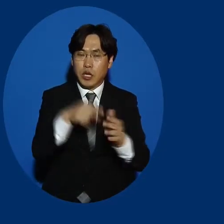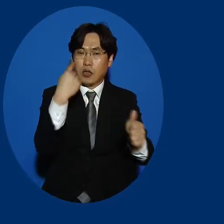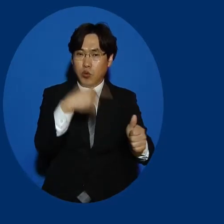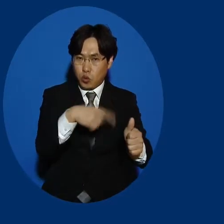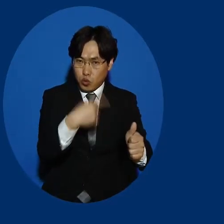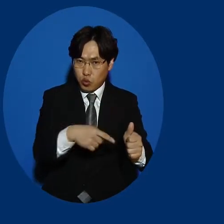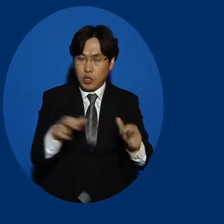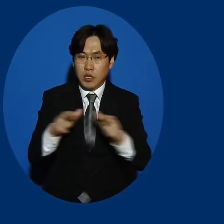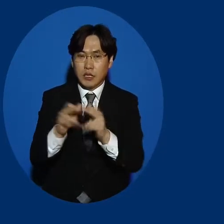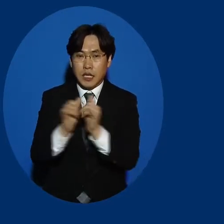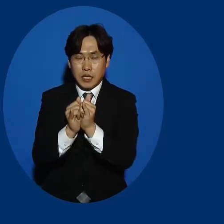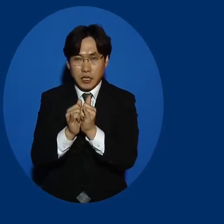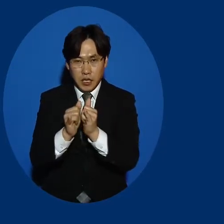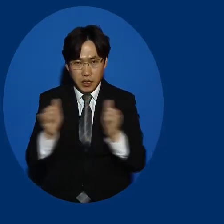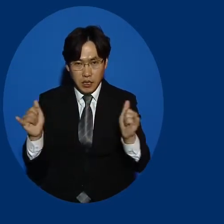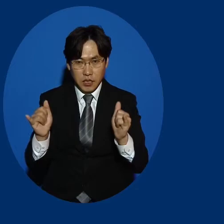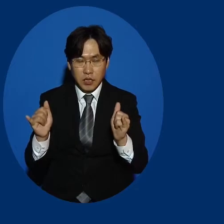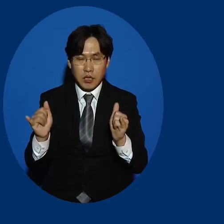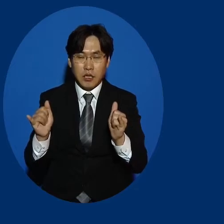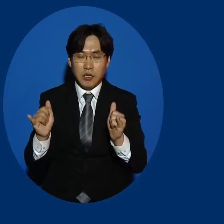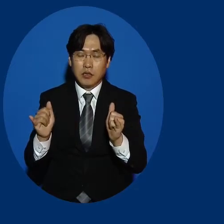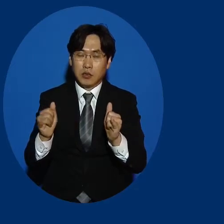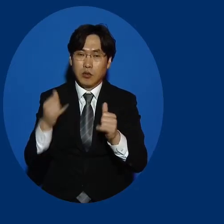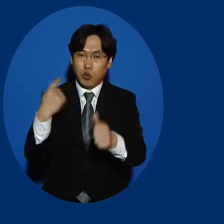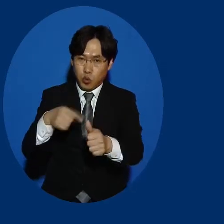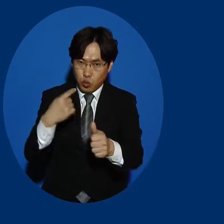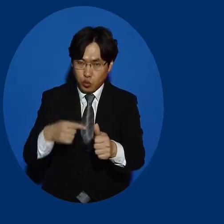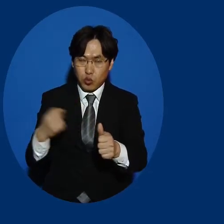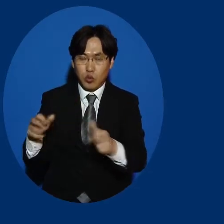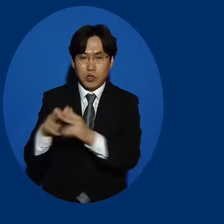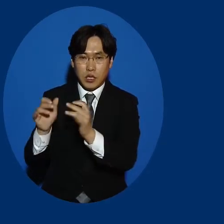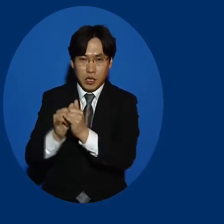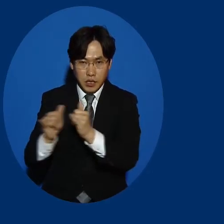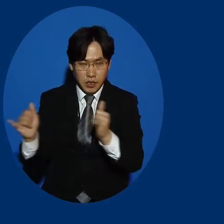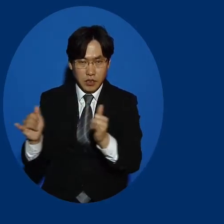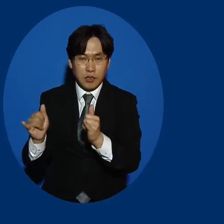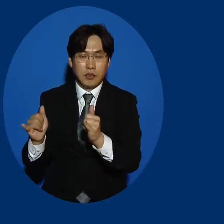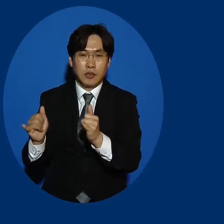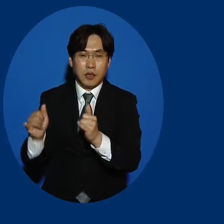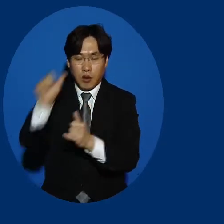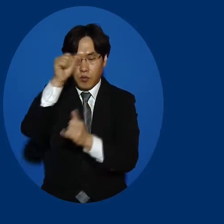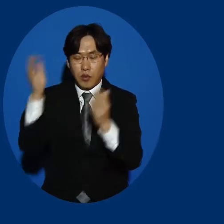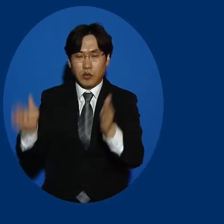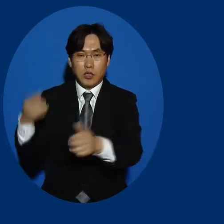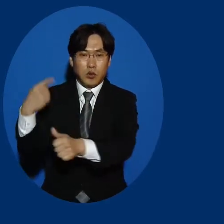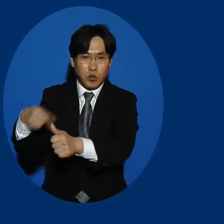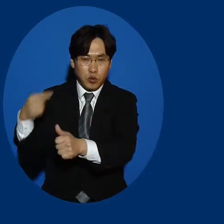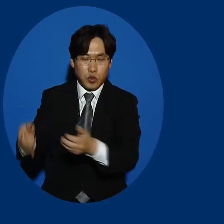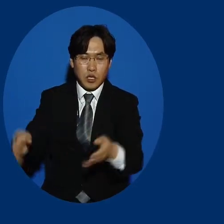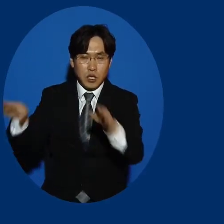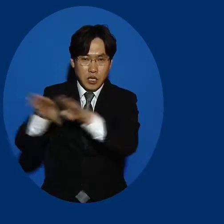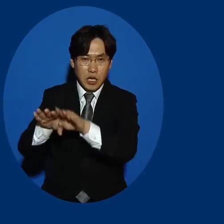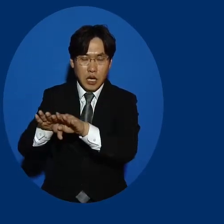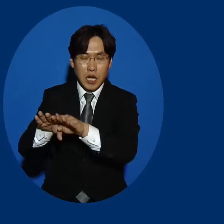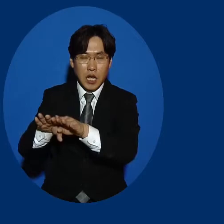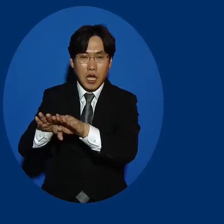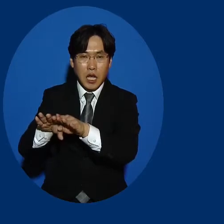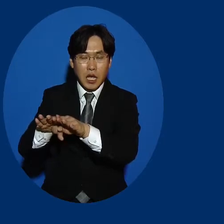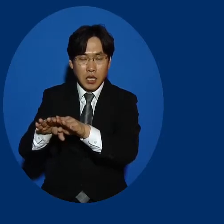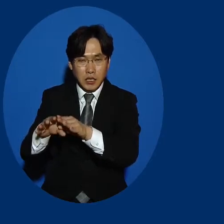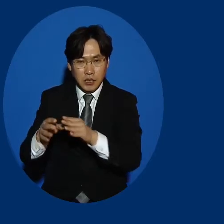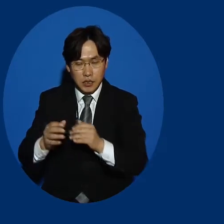교육, 장애인에 관한 교육, 또 장애인 및 장애인 평생교육기관에 의한